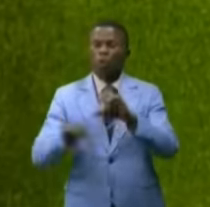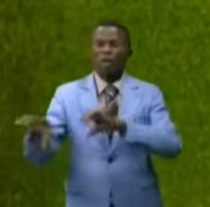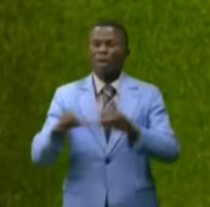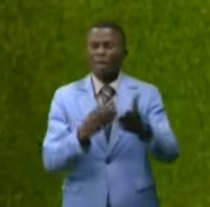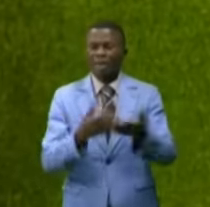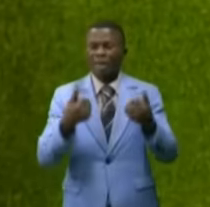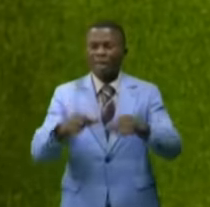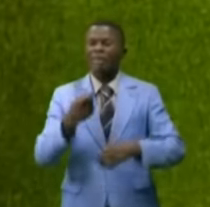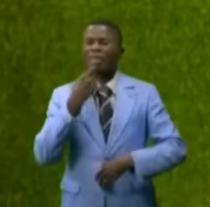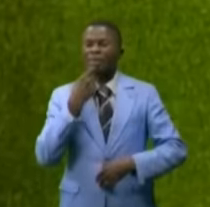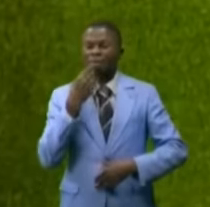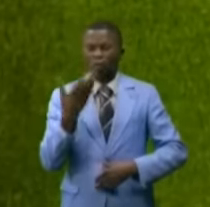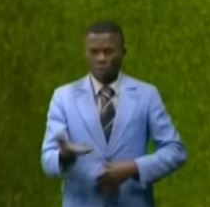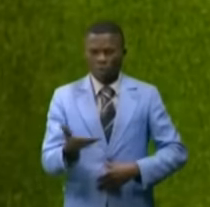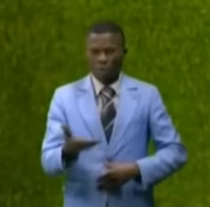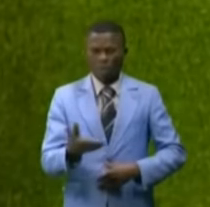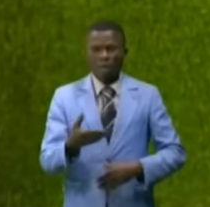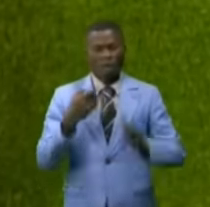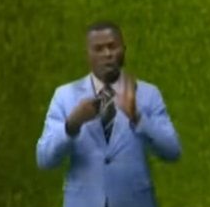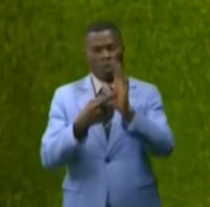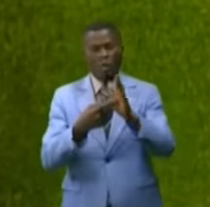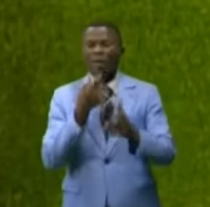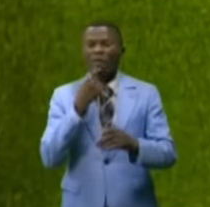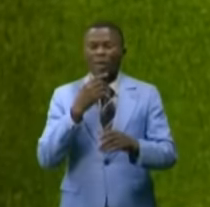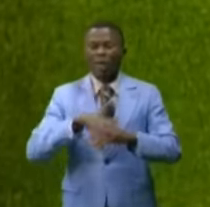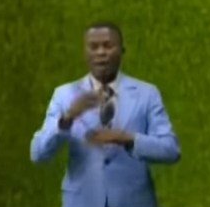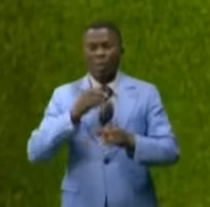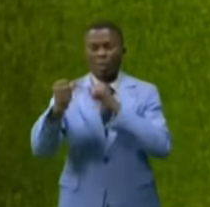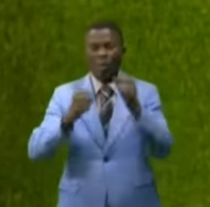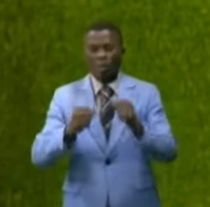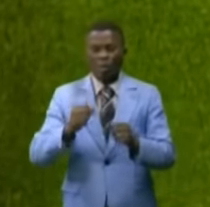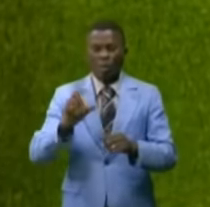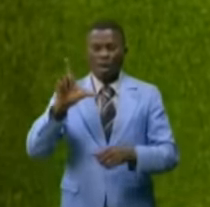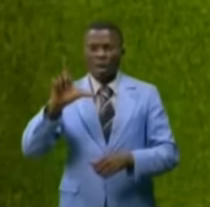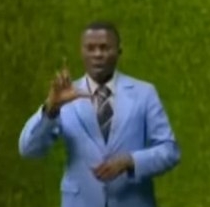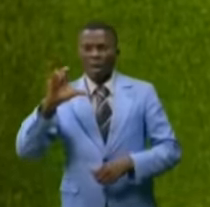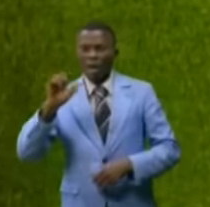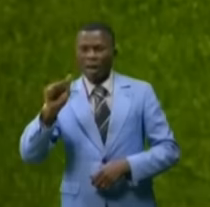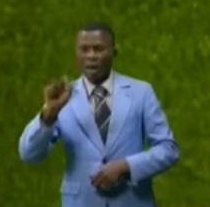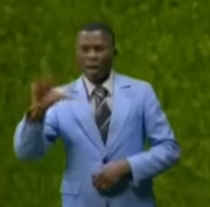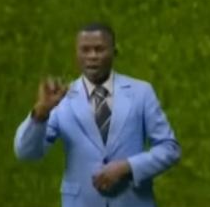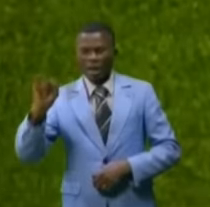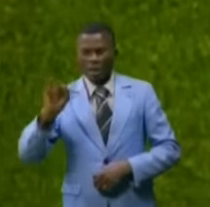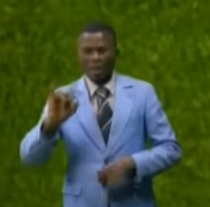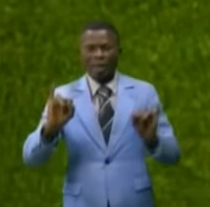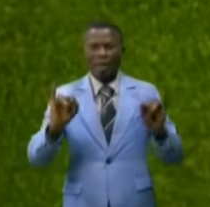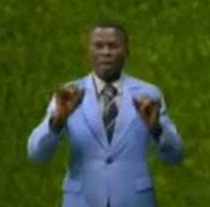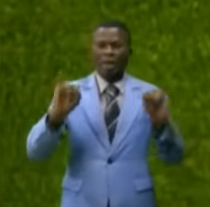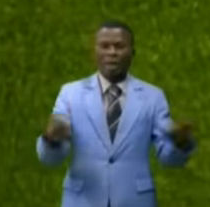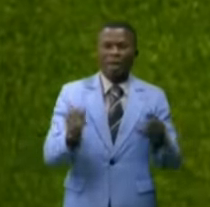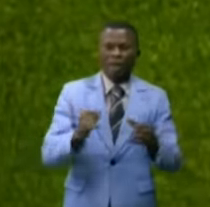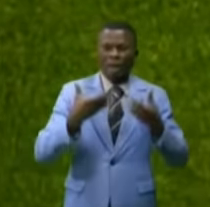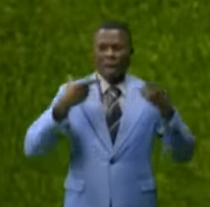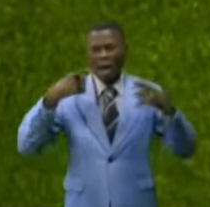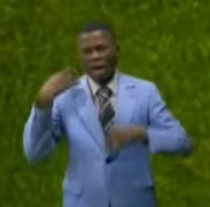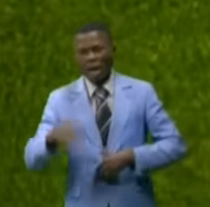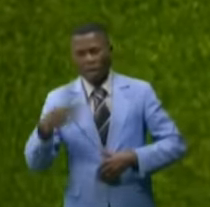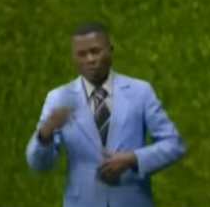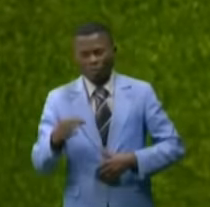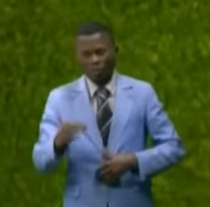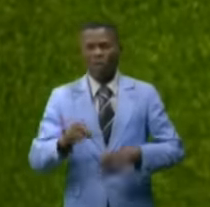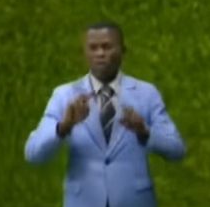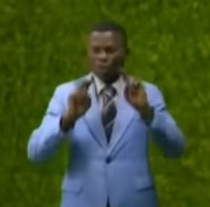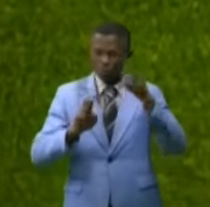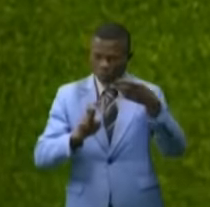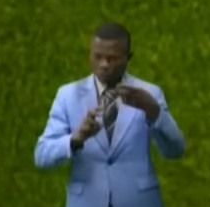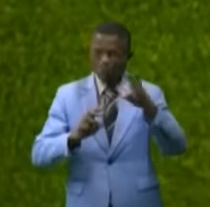historique. On marque encore l'histoire une fois, après le combat Mohamed Ali, Foreman, les Jeux de la Francophonie. Vous savez, c'est grandiose, hein, l'institution Barcelone.